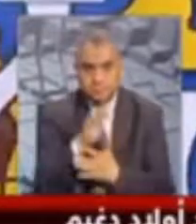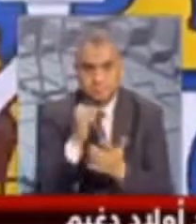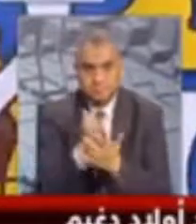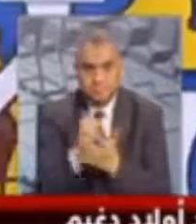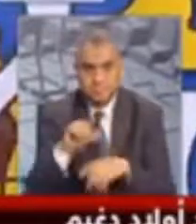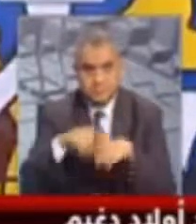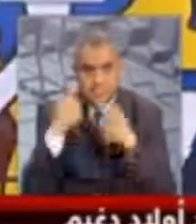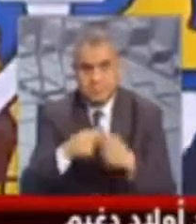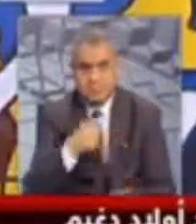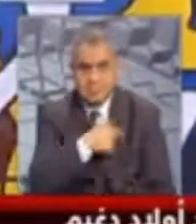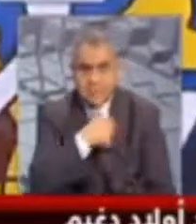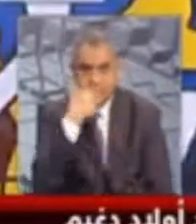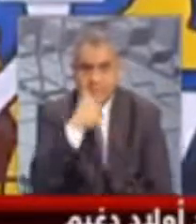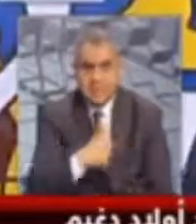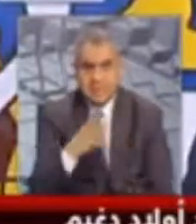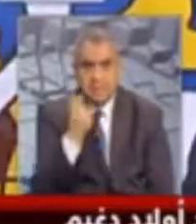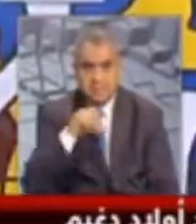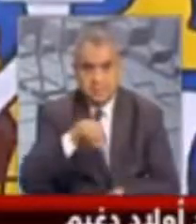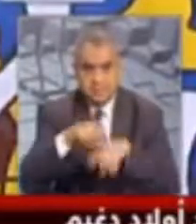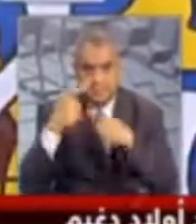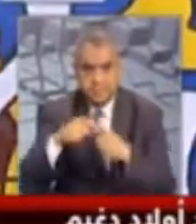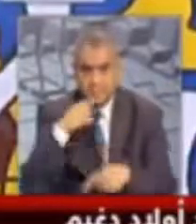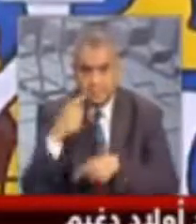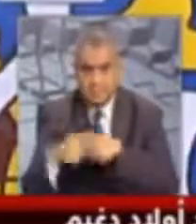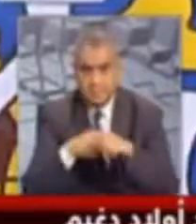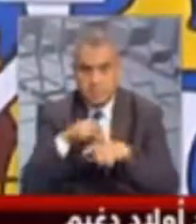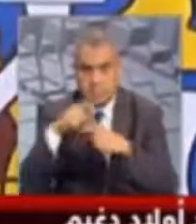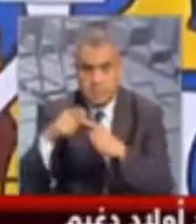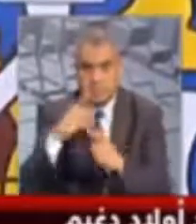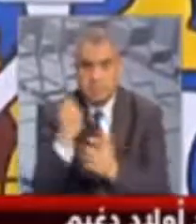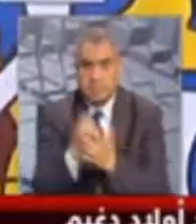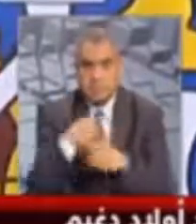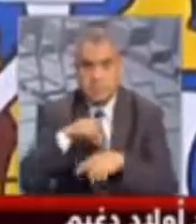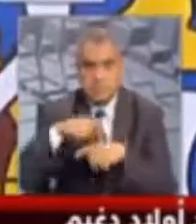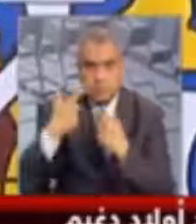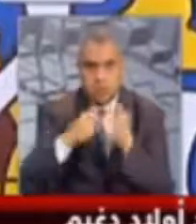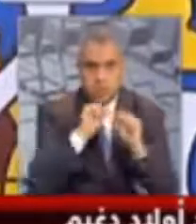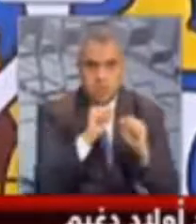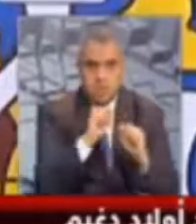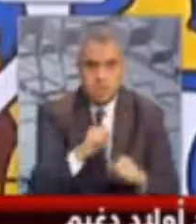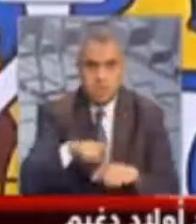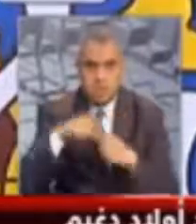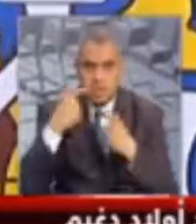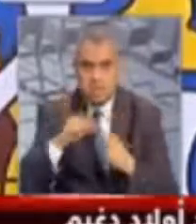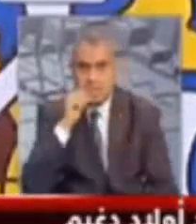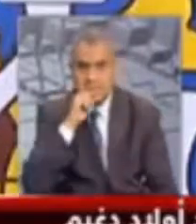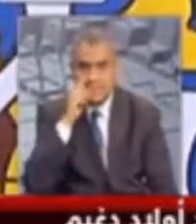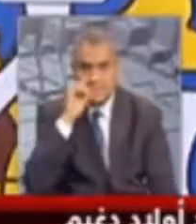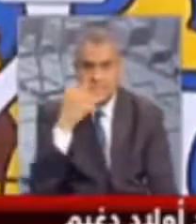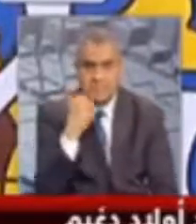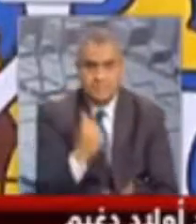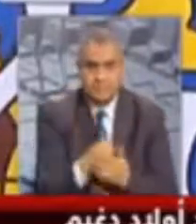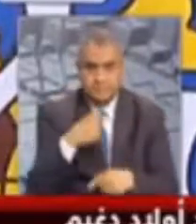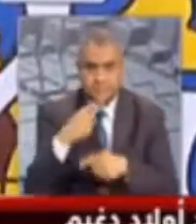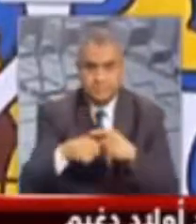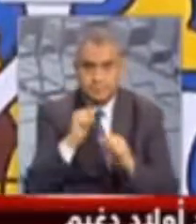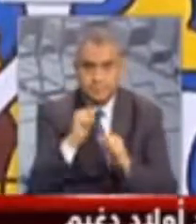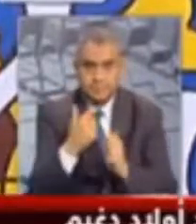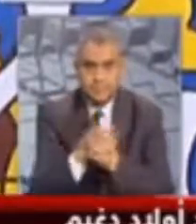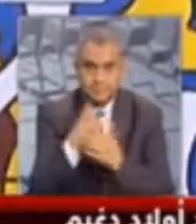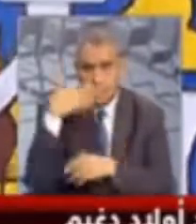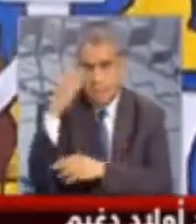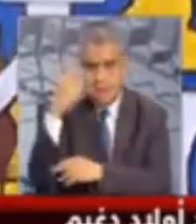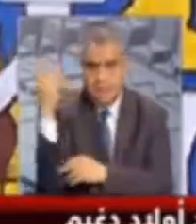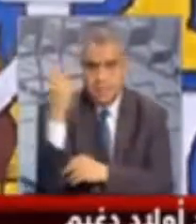هذا البلد ولا على اهتمامه بقضايا لا الدين ولا الدنيا. في قضايا الدنيا ده احنا رايحين الى التعمير في مدينة